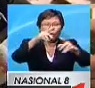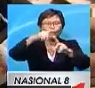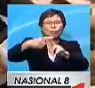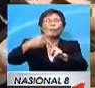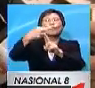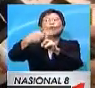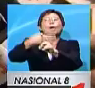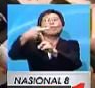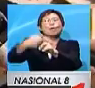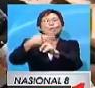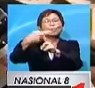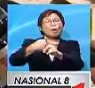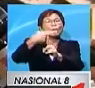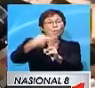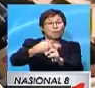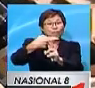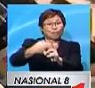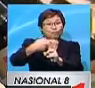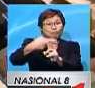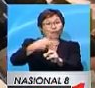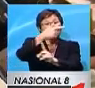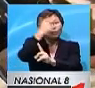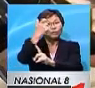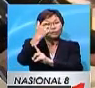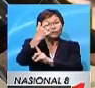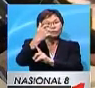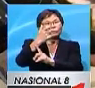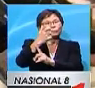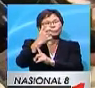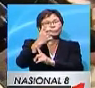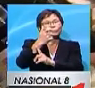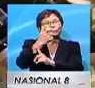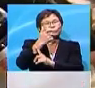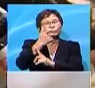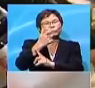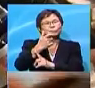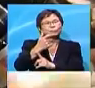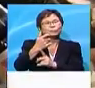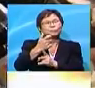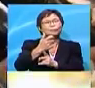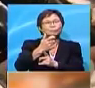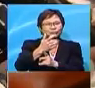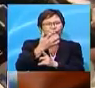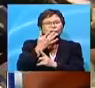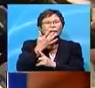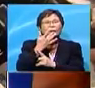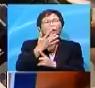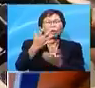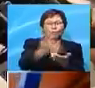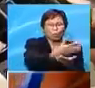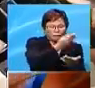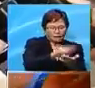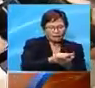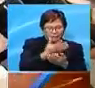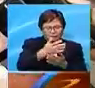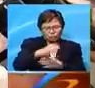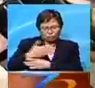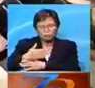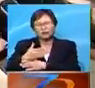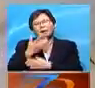dananam dengan kerana rezeki yang dikongsi lebih diberkati itulah tagline